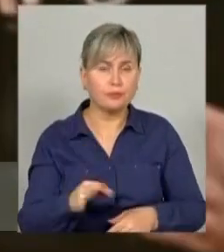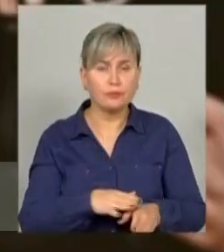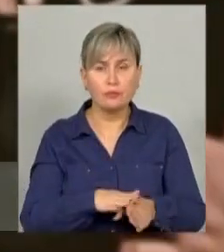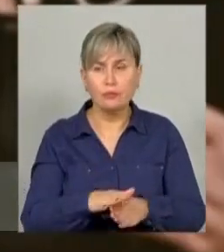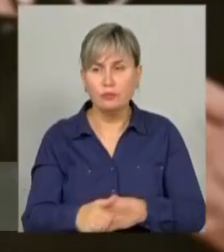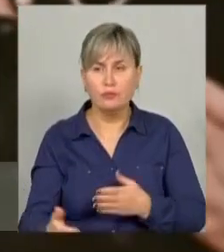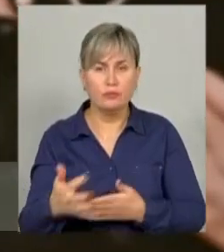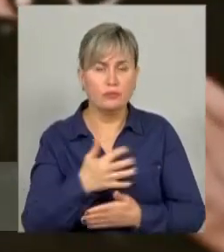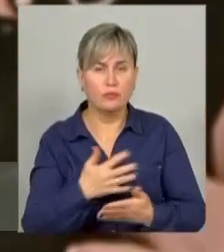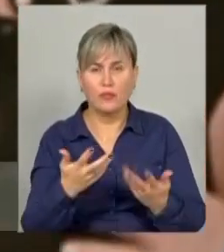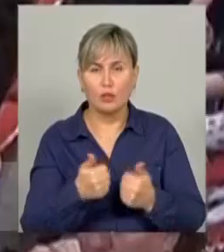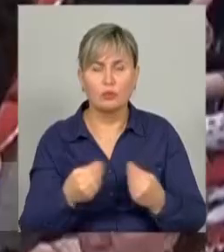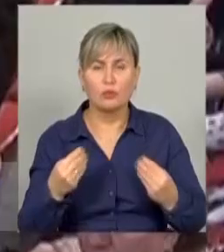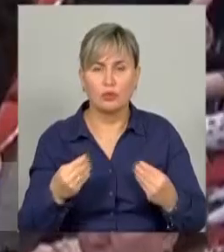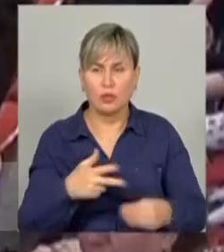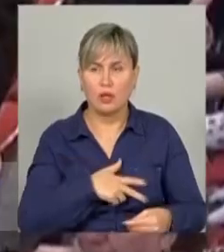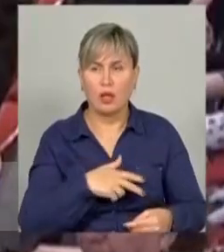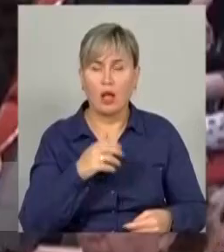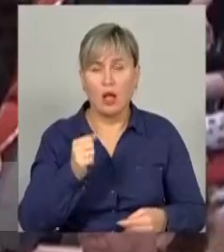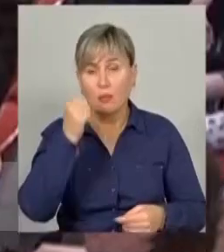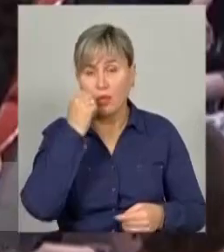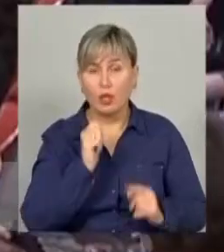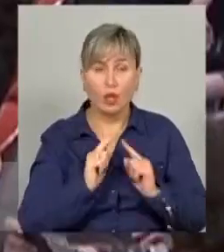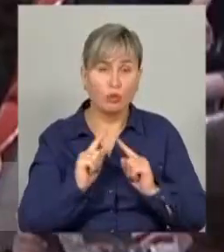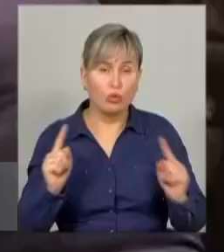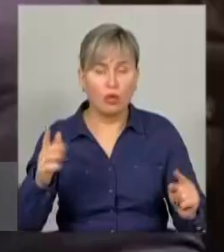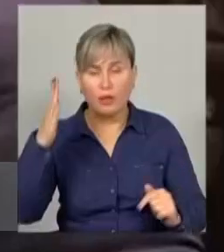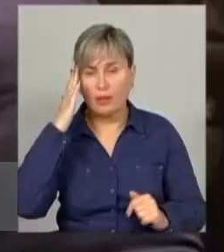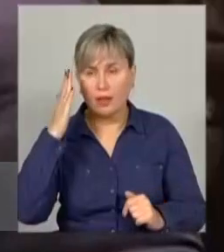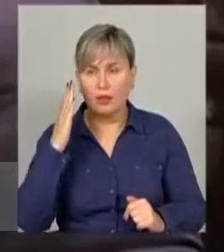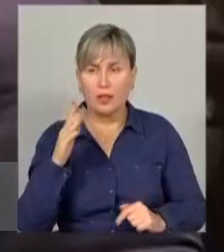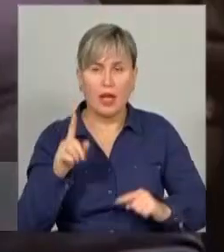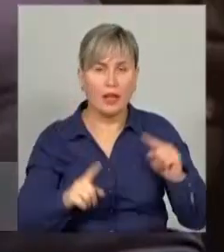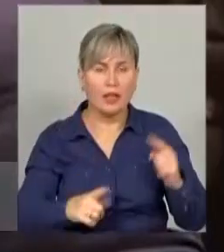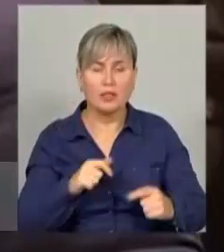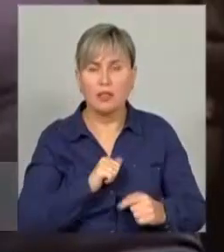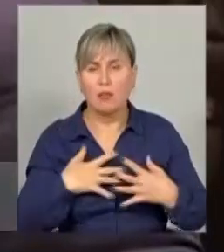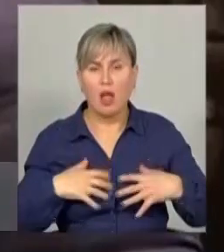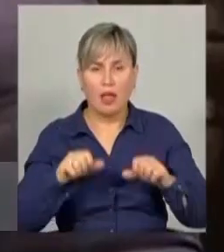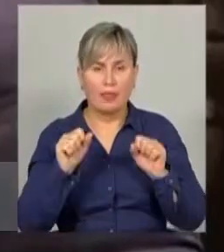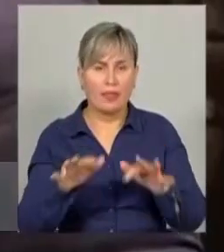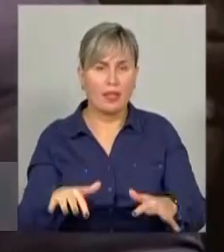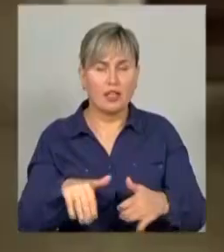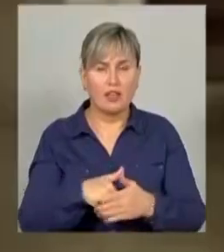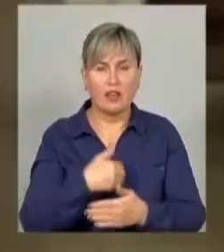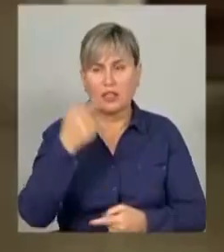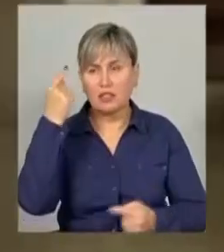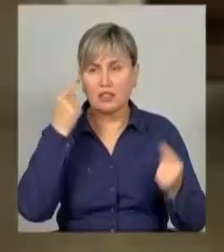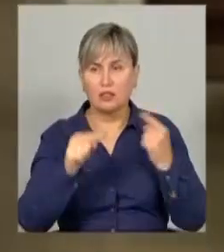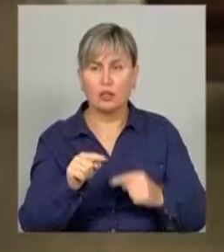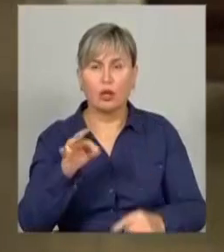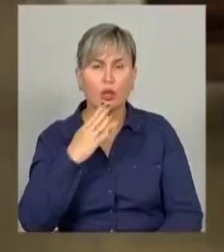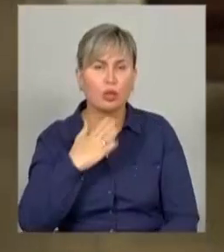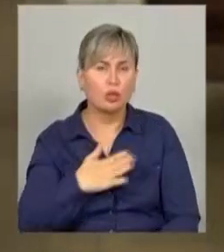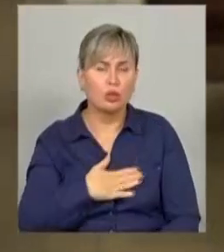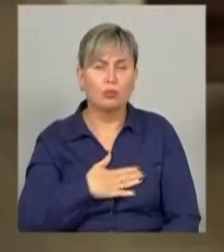залы он собирал не за счет престижных наград А благодаря уникальному таланту редкой самоотдаче и новаторским идеям он любил